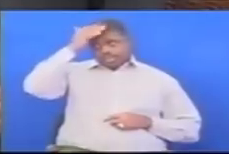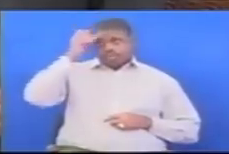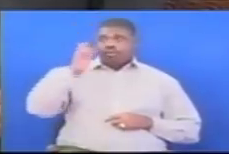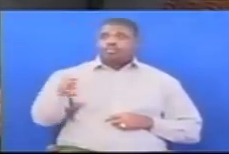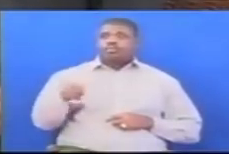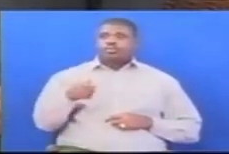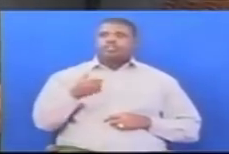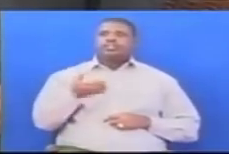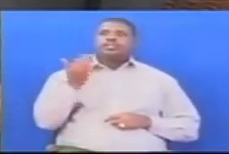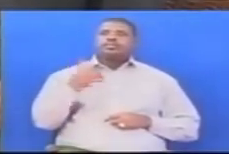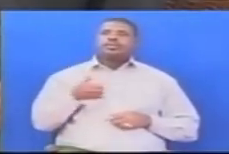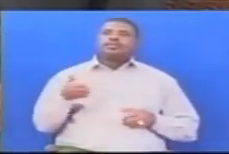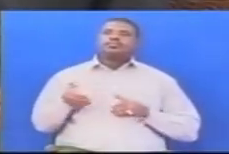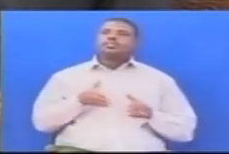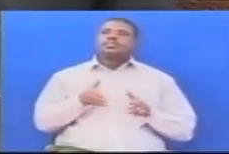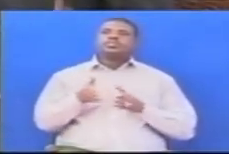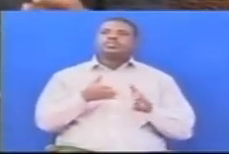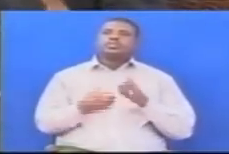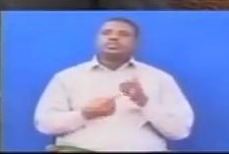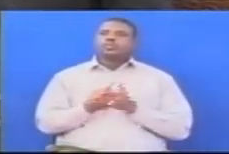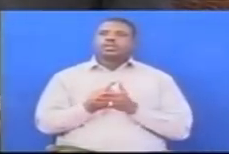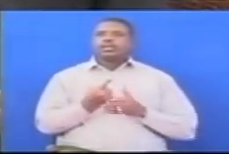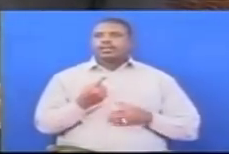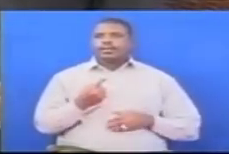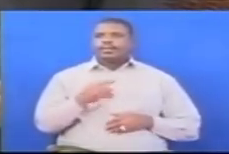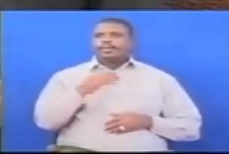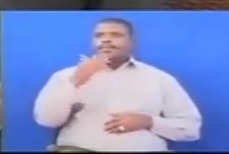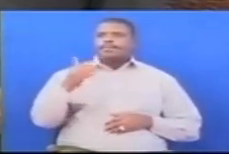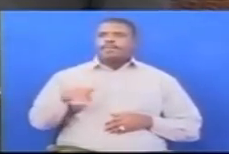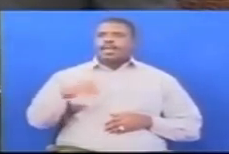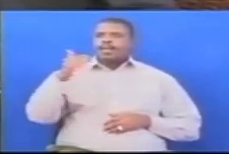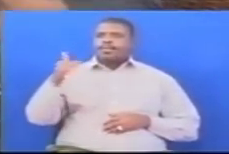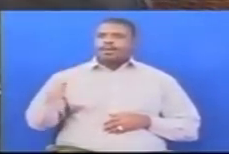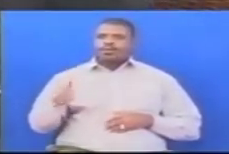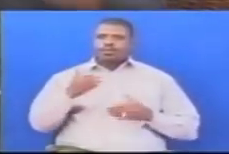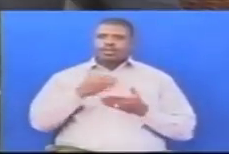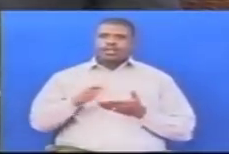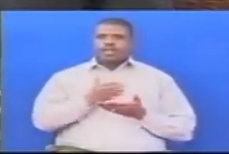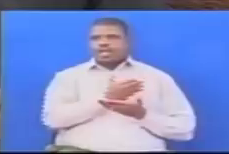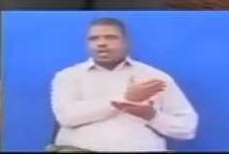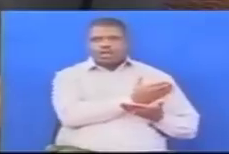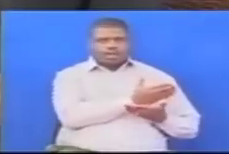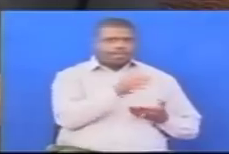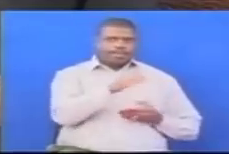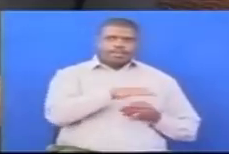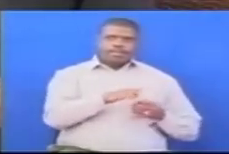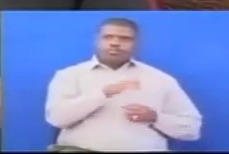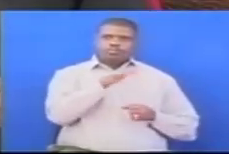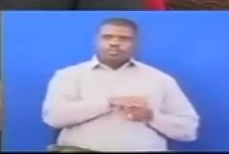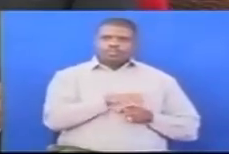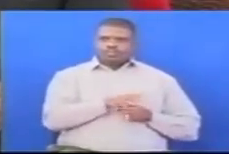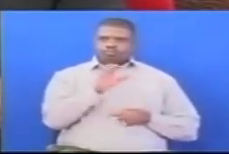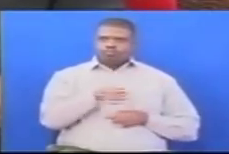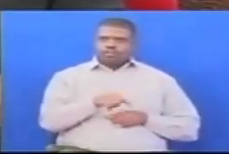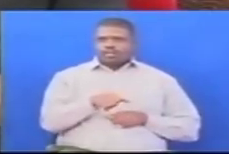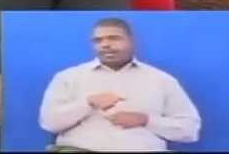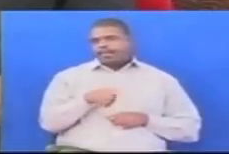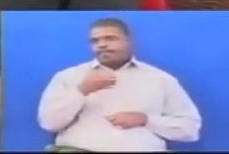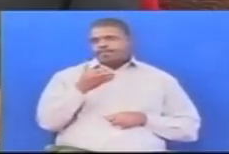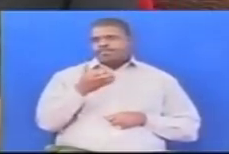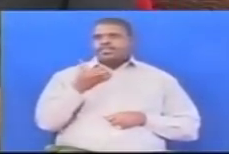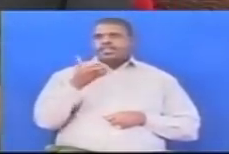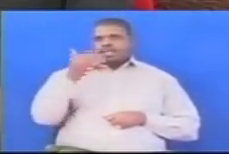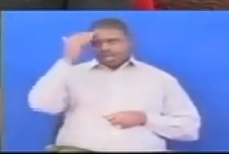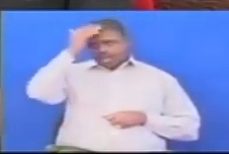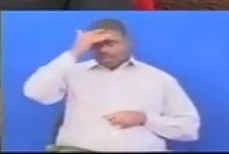mingi ikitoka pale mlimani na kugawa maji katika maeneo mengi ya mkoa wa Kilimanjaro. Lakini